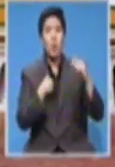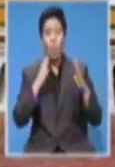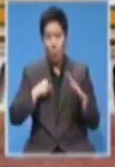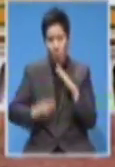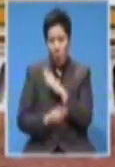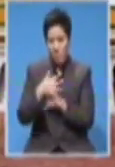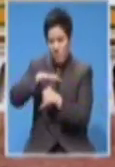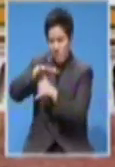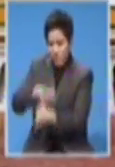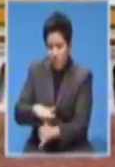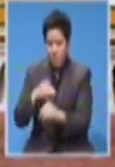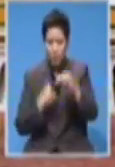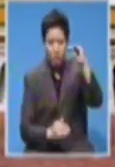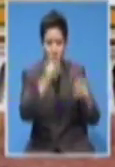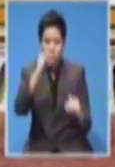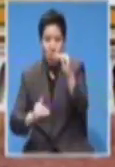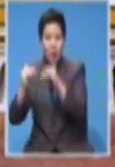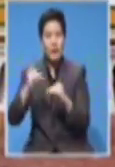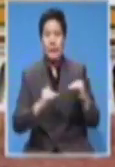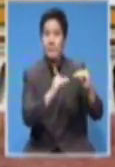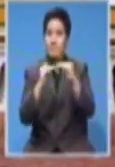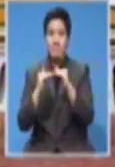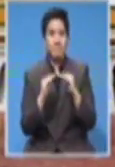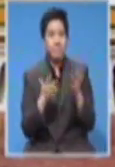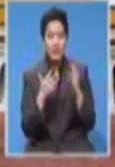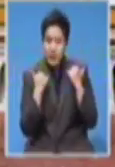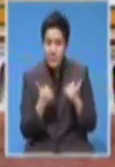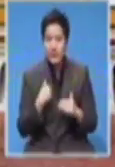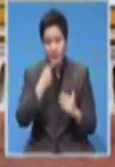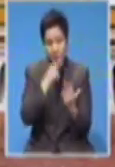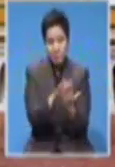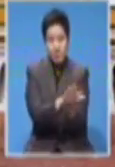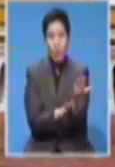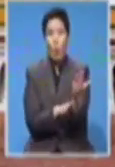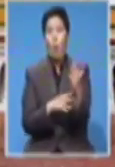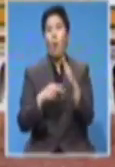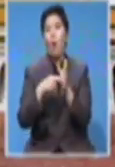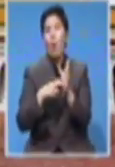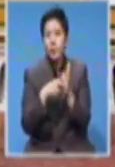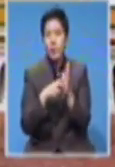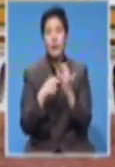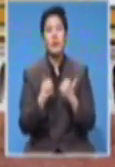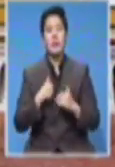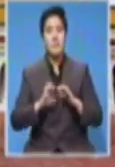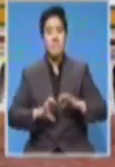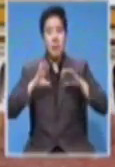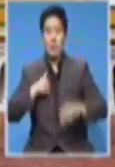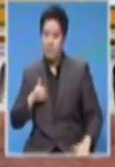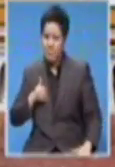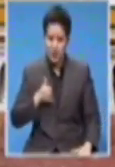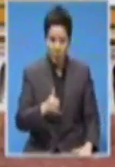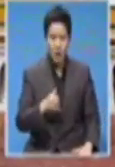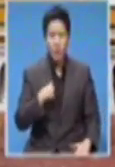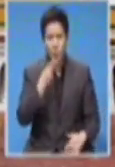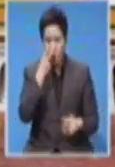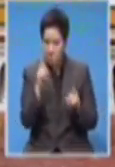าหน้าเปรียบมีความเหลื่อมล้ำนะครับไม่เป็นธรรมประเทศชาติอ่อนแอรัฐบาลนี้เข้ามาตอนที่ประเทศไทยกำลังจะเป็น